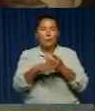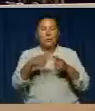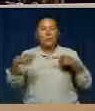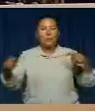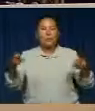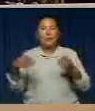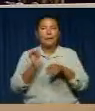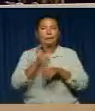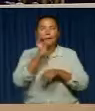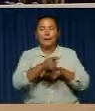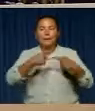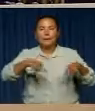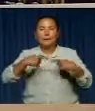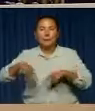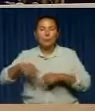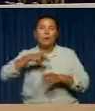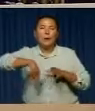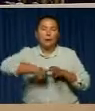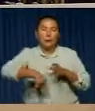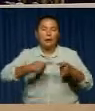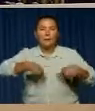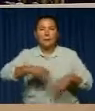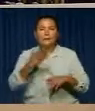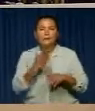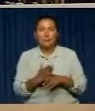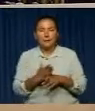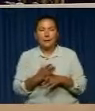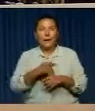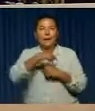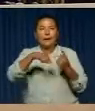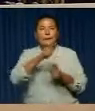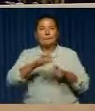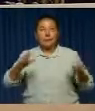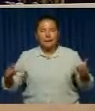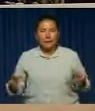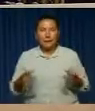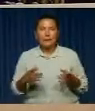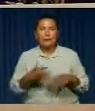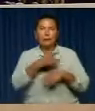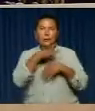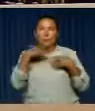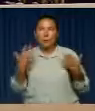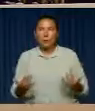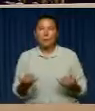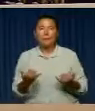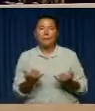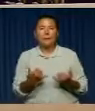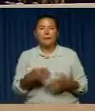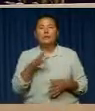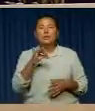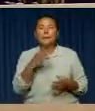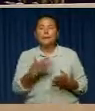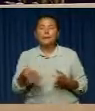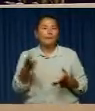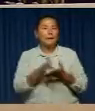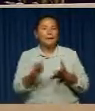жергілікті ірі компанияларымыз, мұнайлы компанияларымыз бар. Кәсіпкерлер өте көп бұл кәсіпкерлеріміз жергілікті бәріне